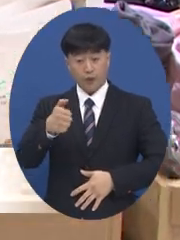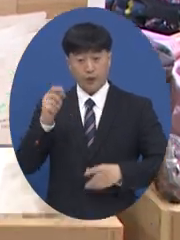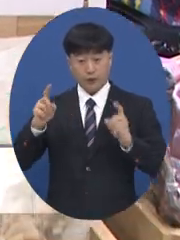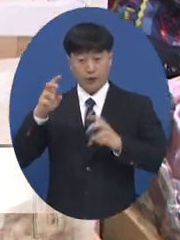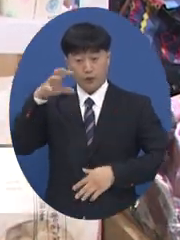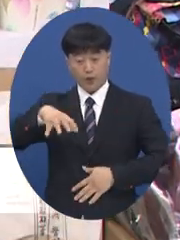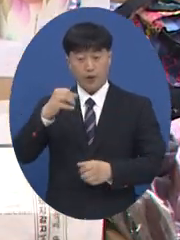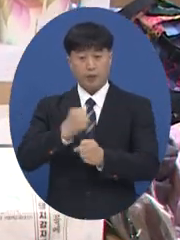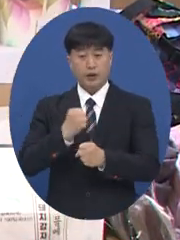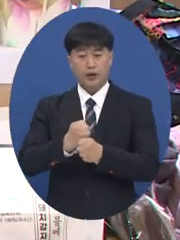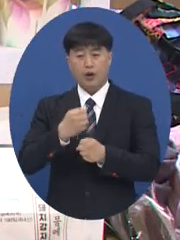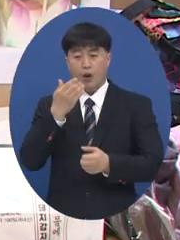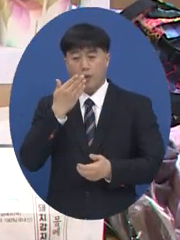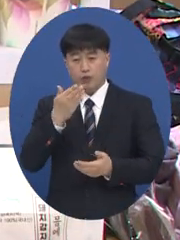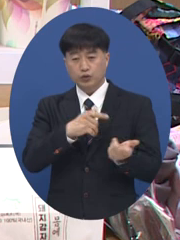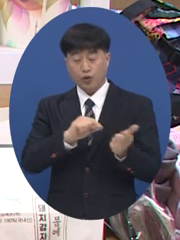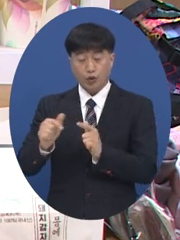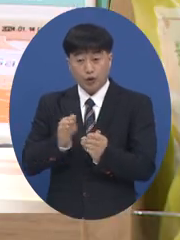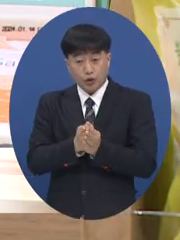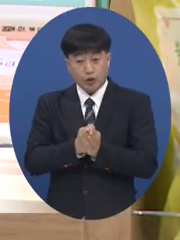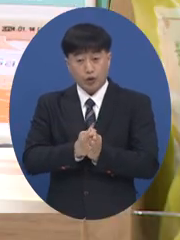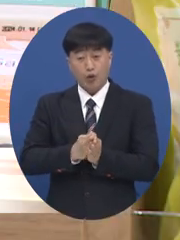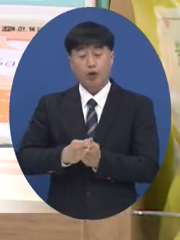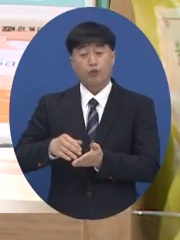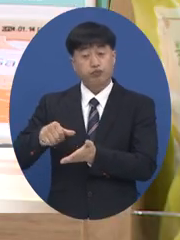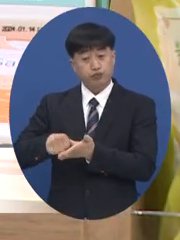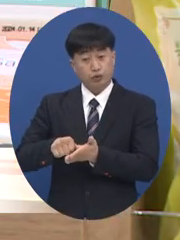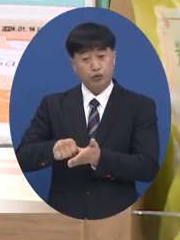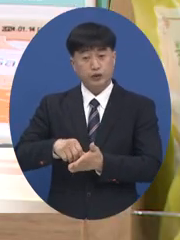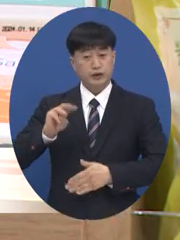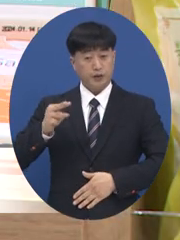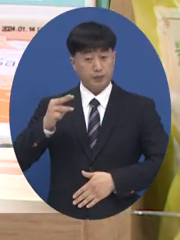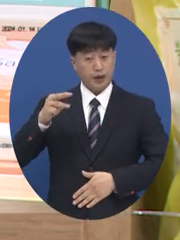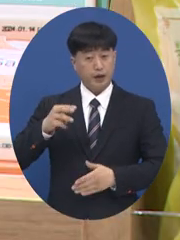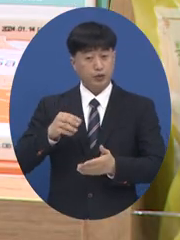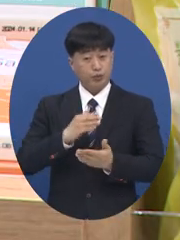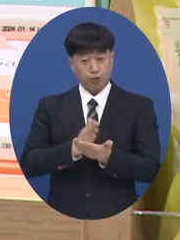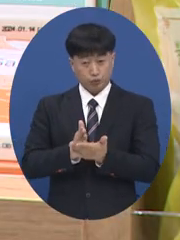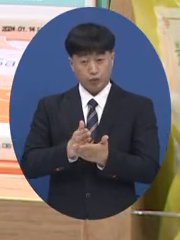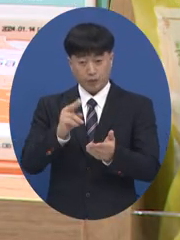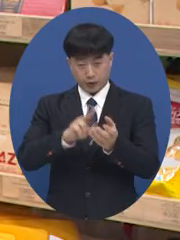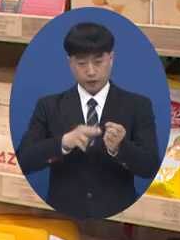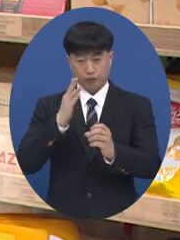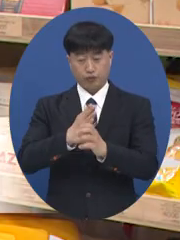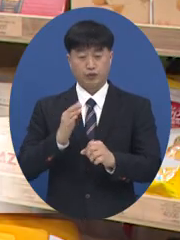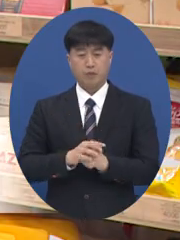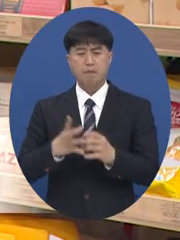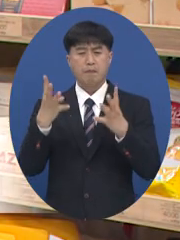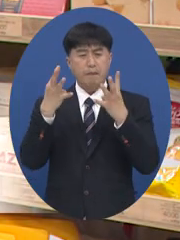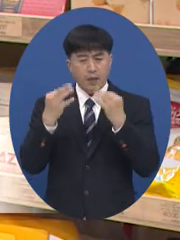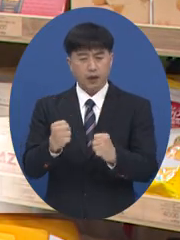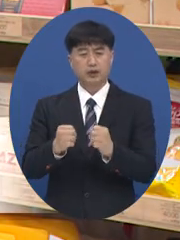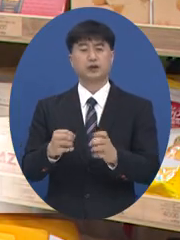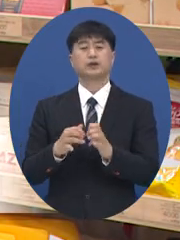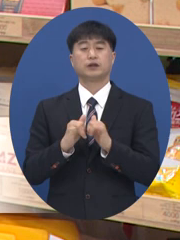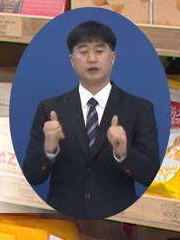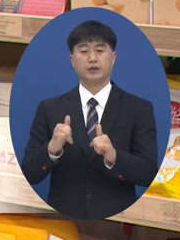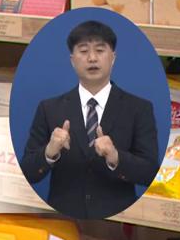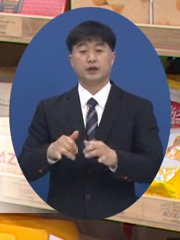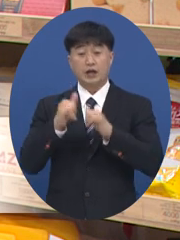생생한 먹거리와 세제 생활소품 등 3개 제품이 템 매 되고 있습니다 많은 시민들이